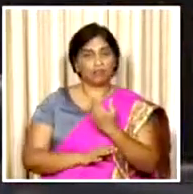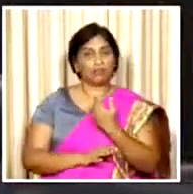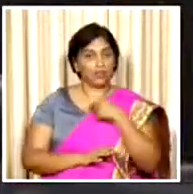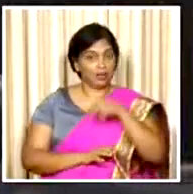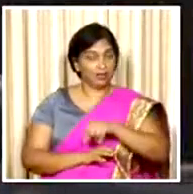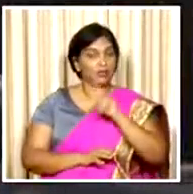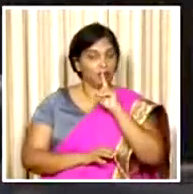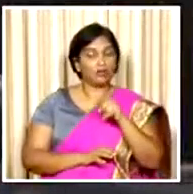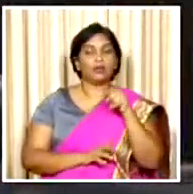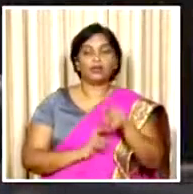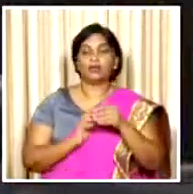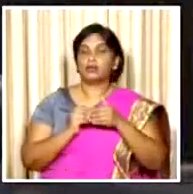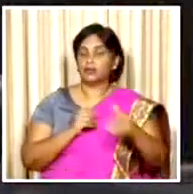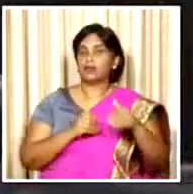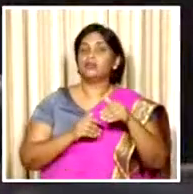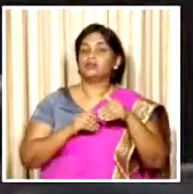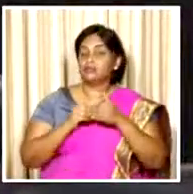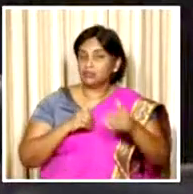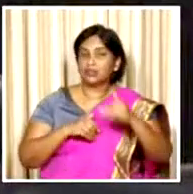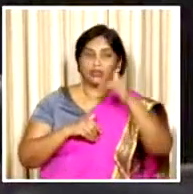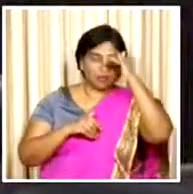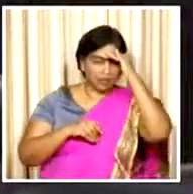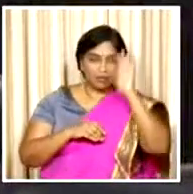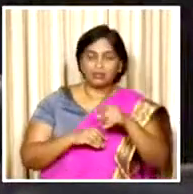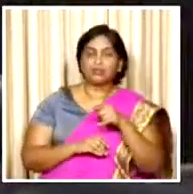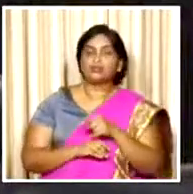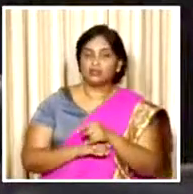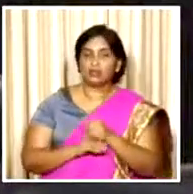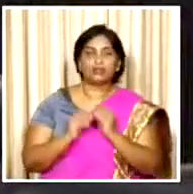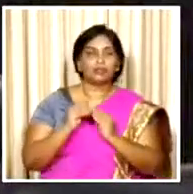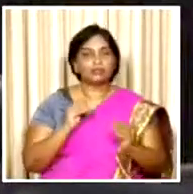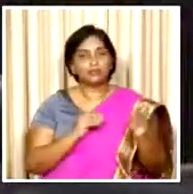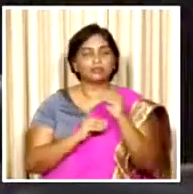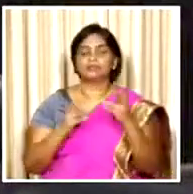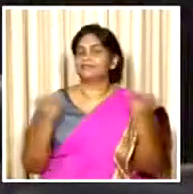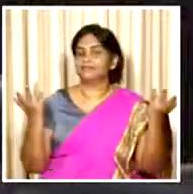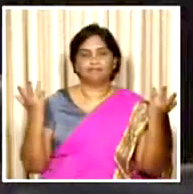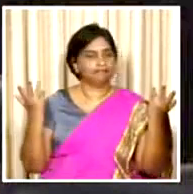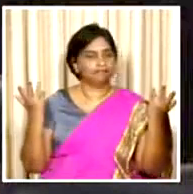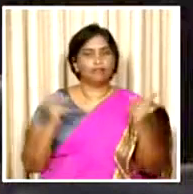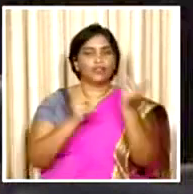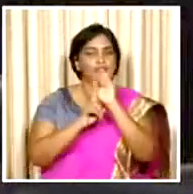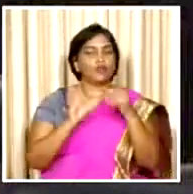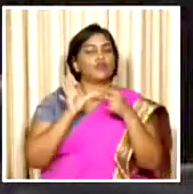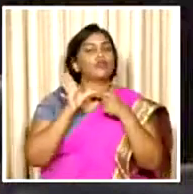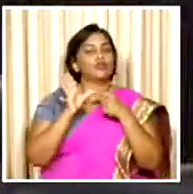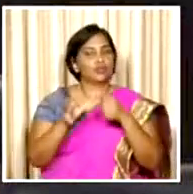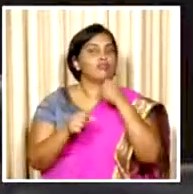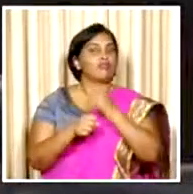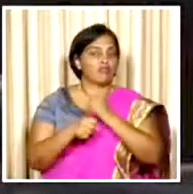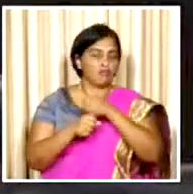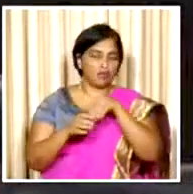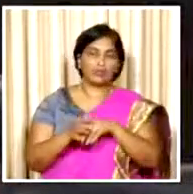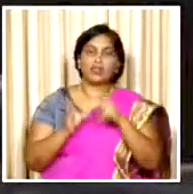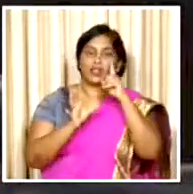මතුත් කරා මේ පවතින දේට පවතින නායකත්වයට විකල්පයක් නැහැ. එකම උත්තරේ තියෙන ආණ්ඩුව තුල